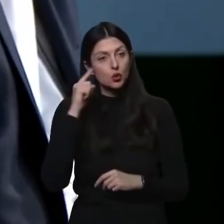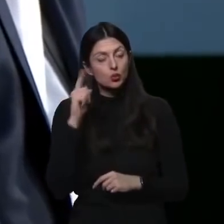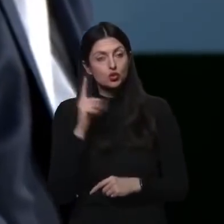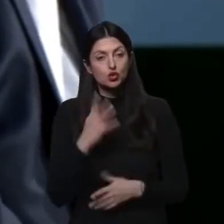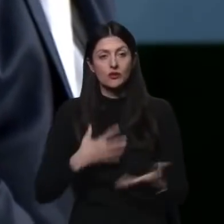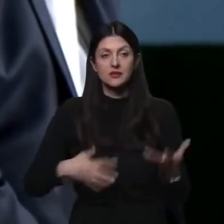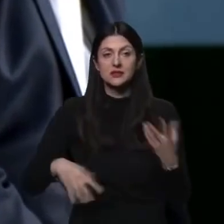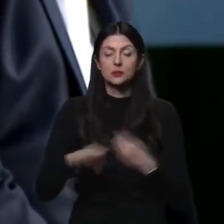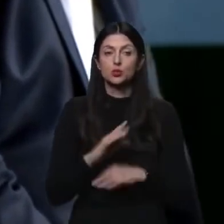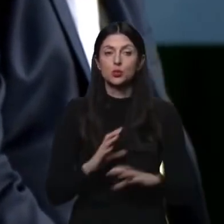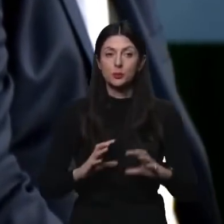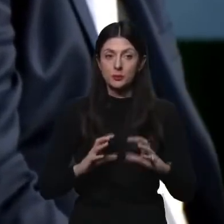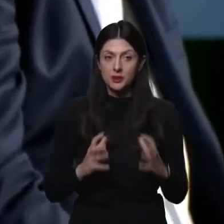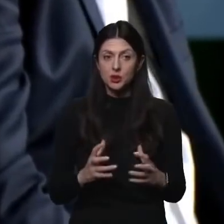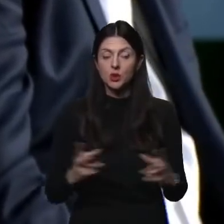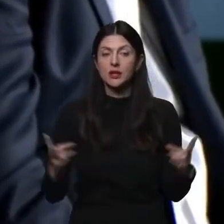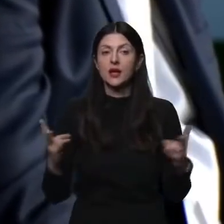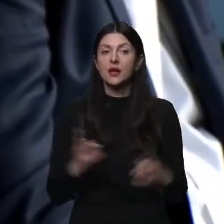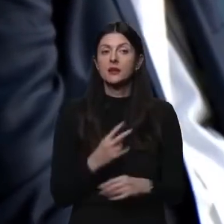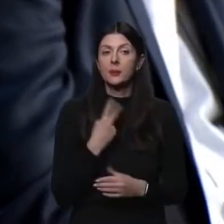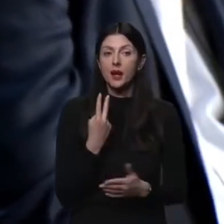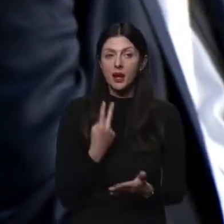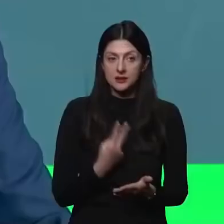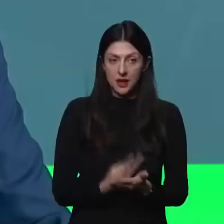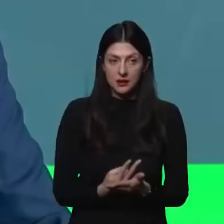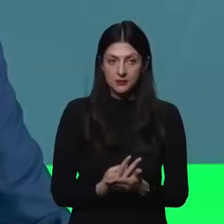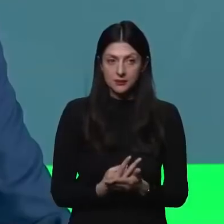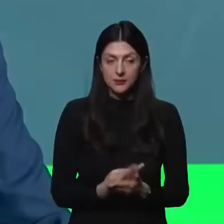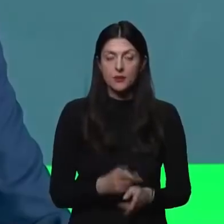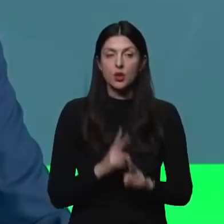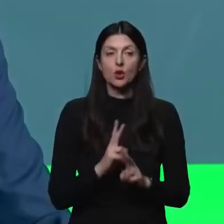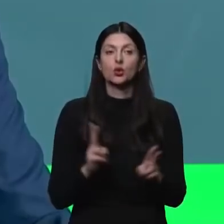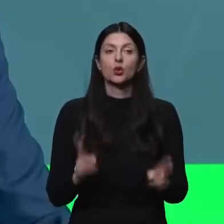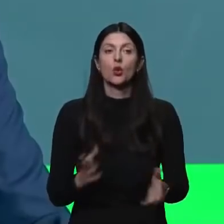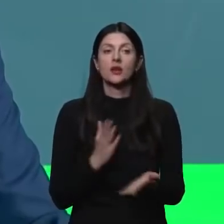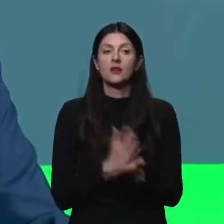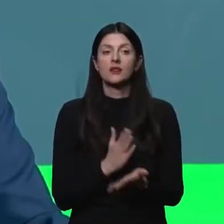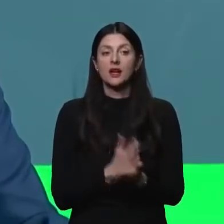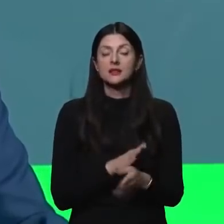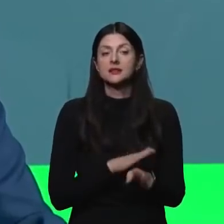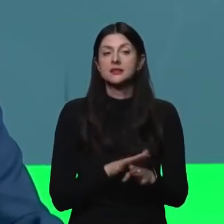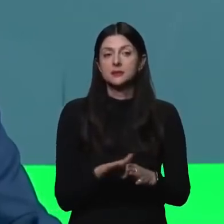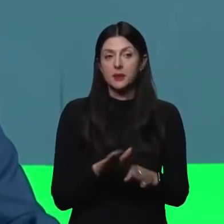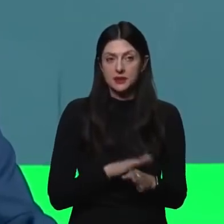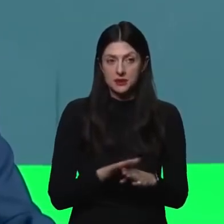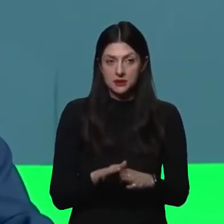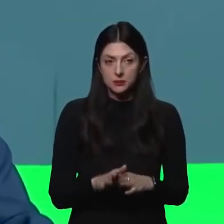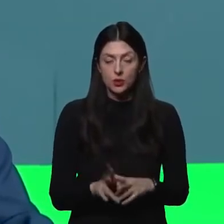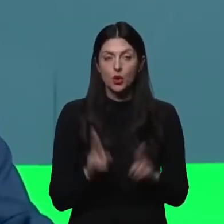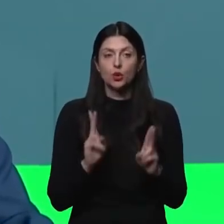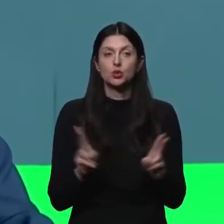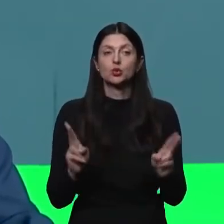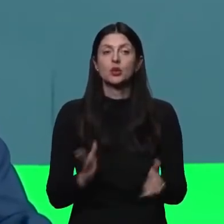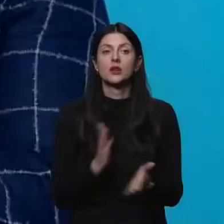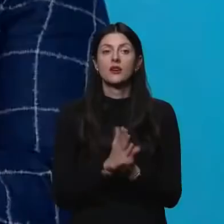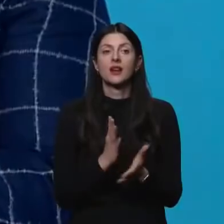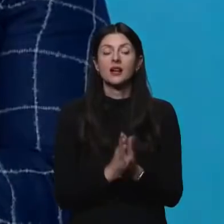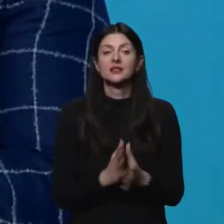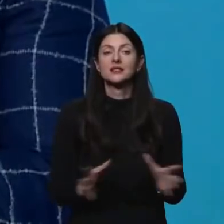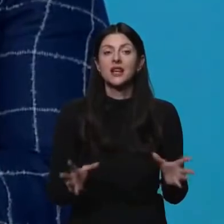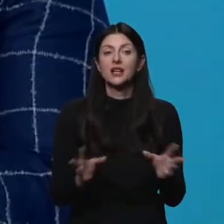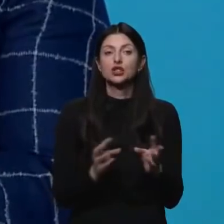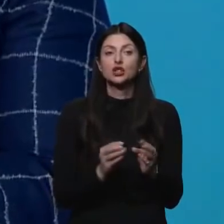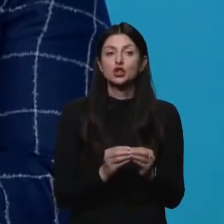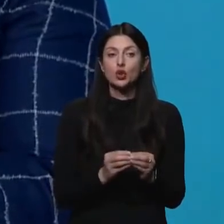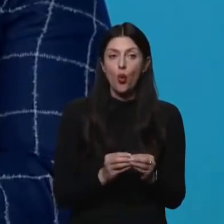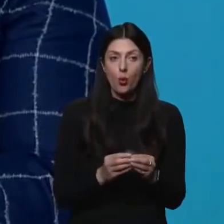надо показать, кто является исполнителем, кто является сообщниками исполнителя и,